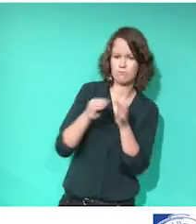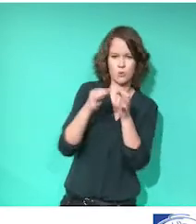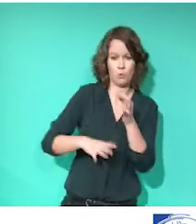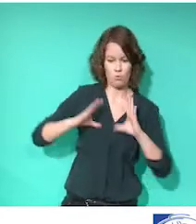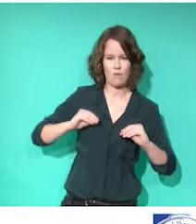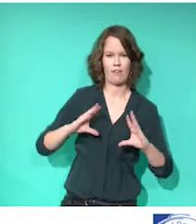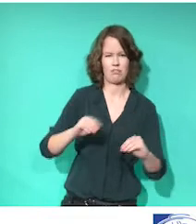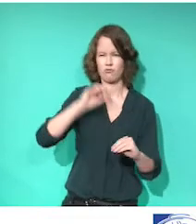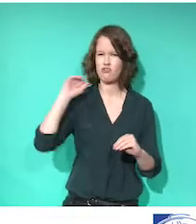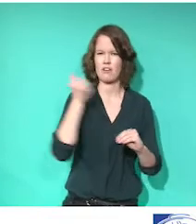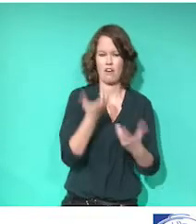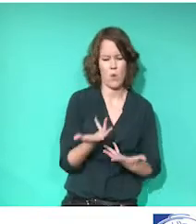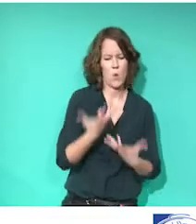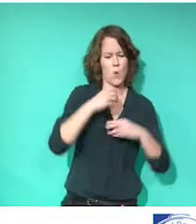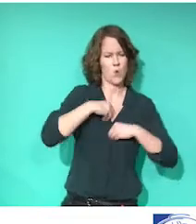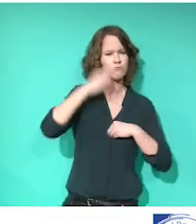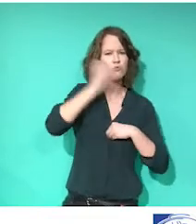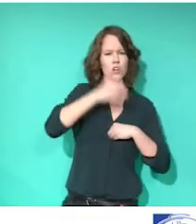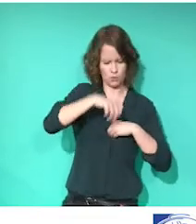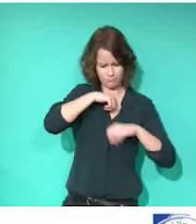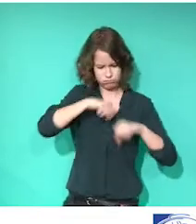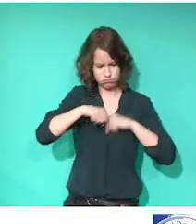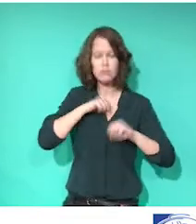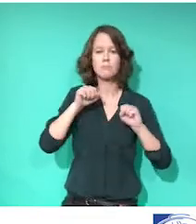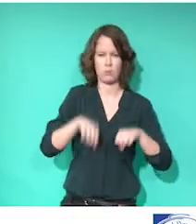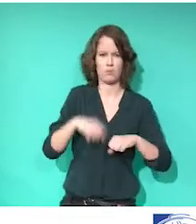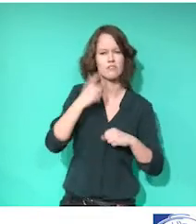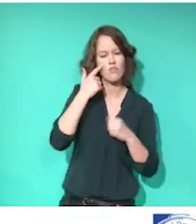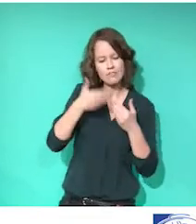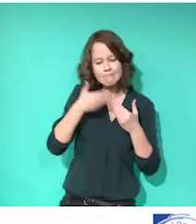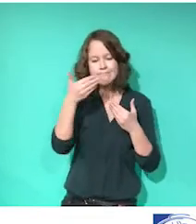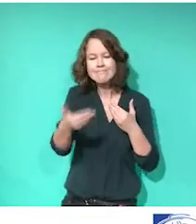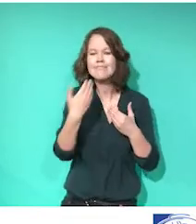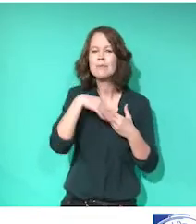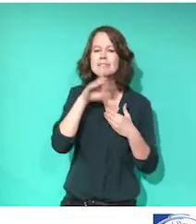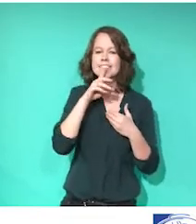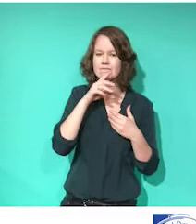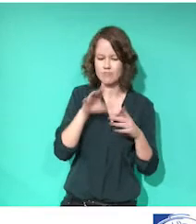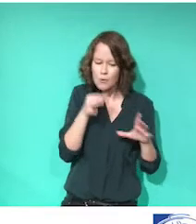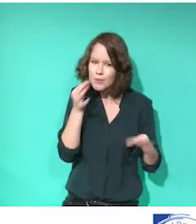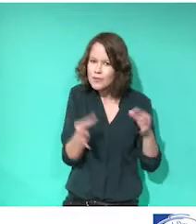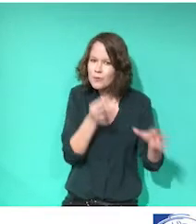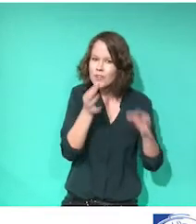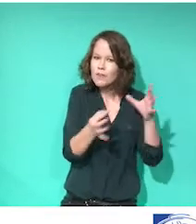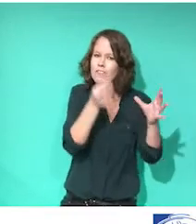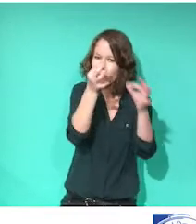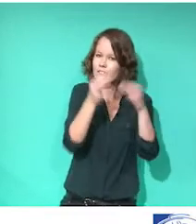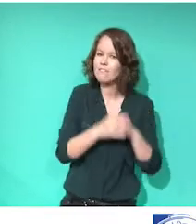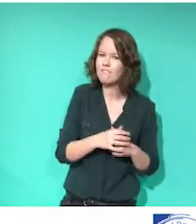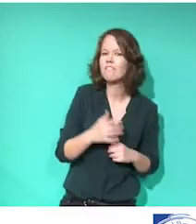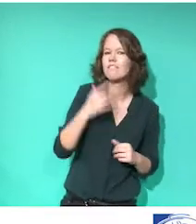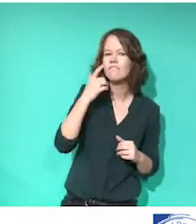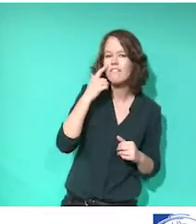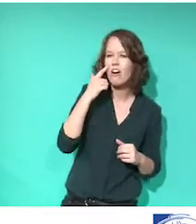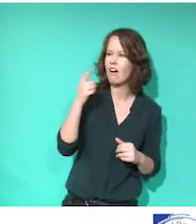citoyen peut s'approprier dans sa vie quotidienne. C'est ce que vous allez découvrir au fil de l'après-midi, à travers les différents ateliers animés par des